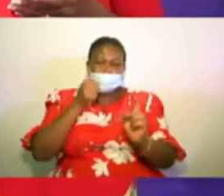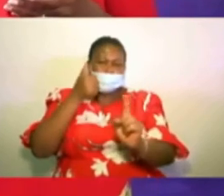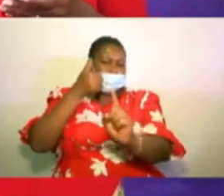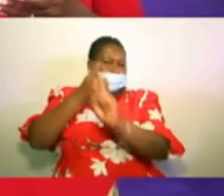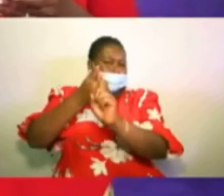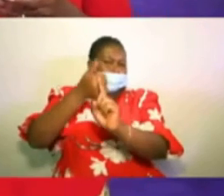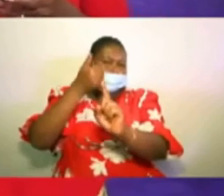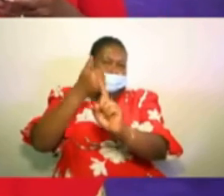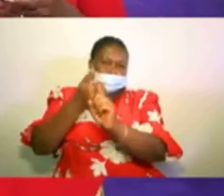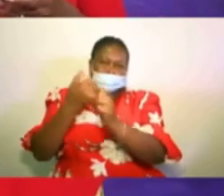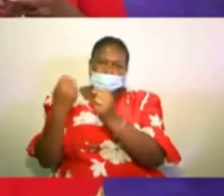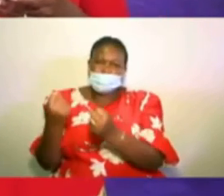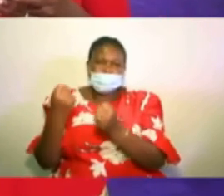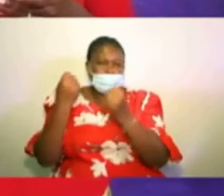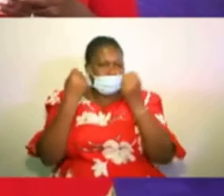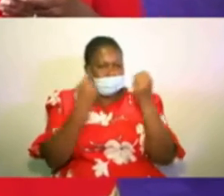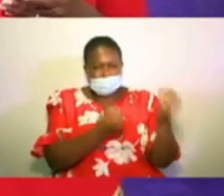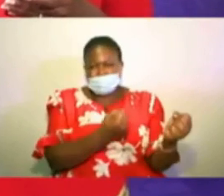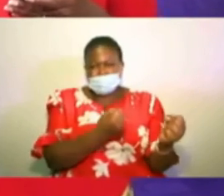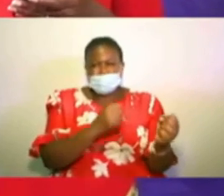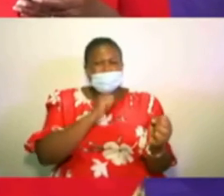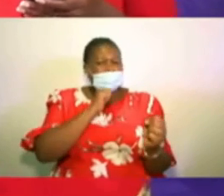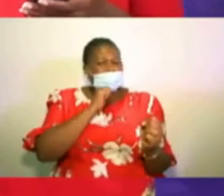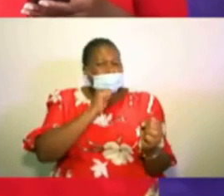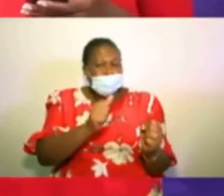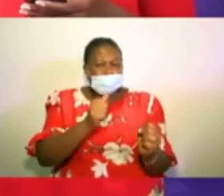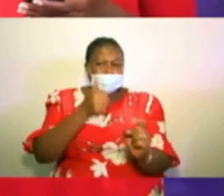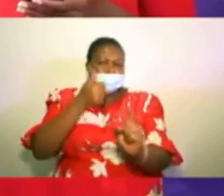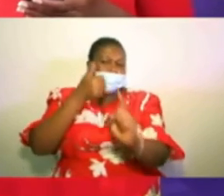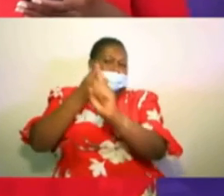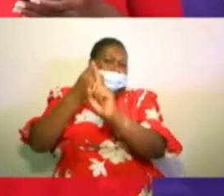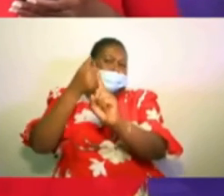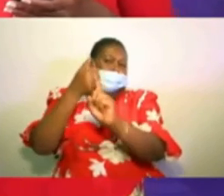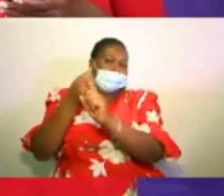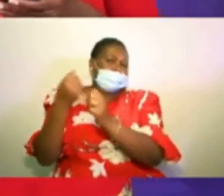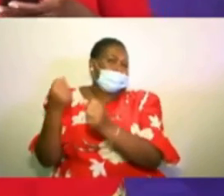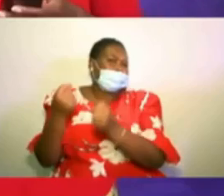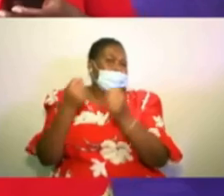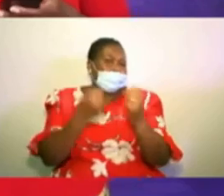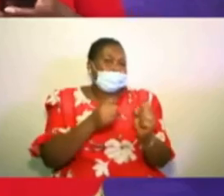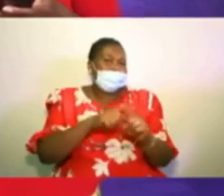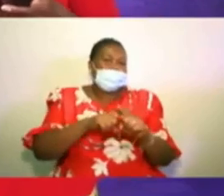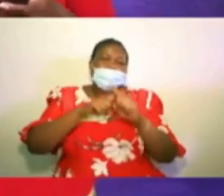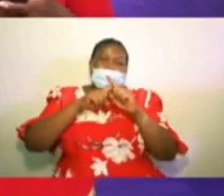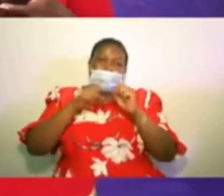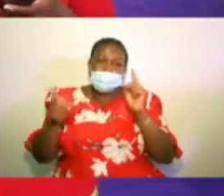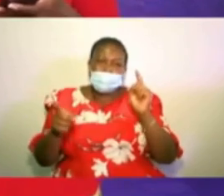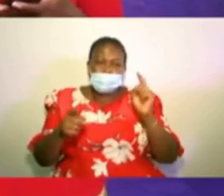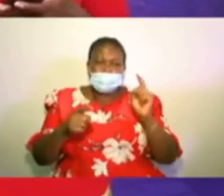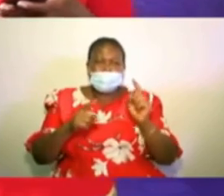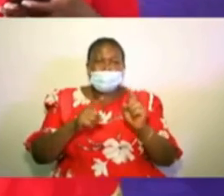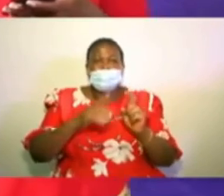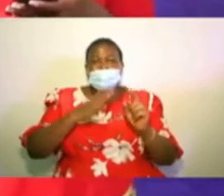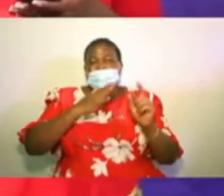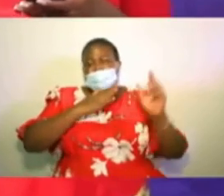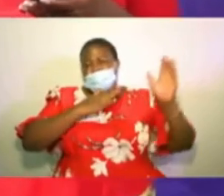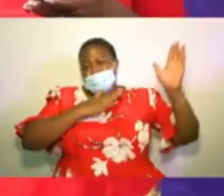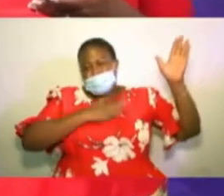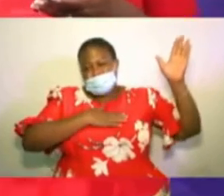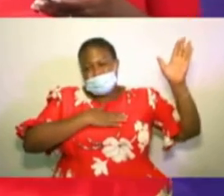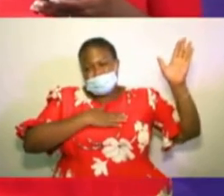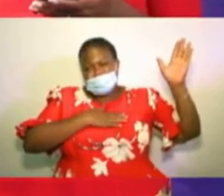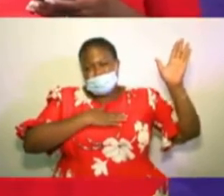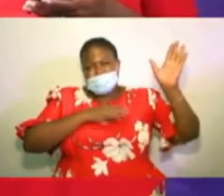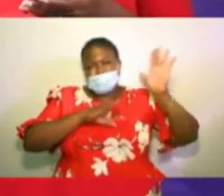but by my spirit, says the Lord Almighty. Then he says,